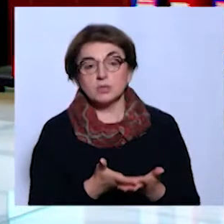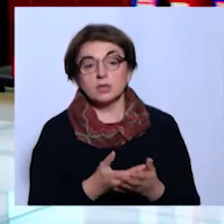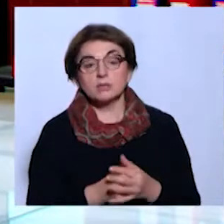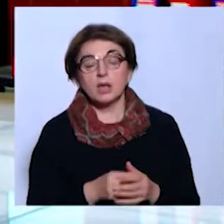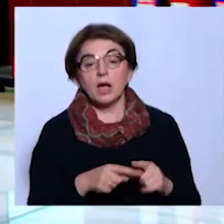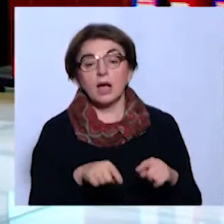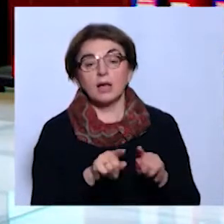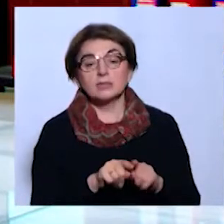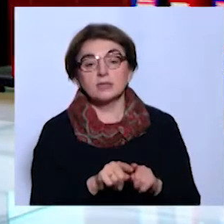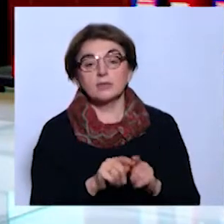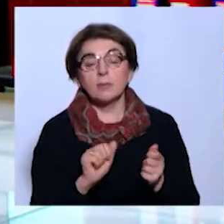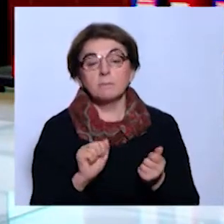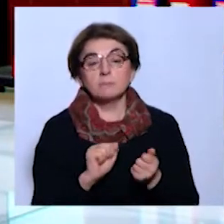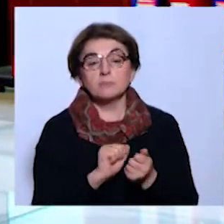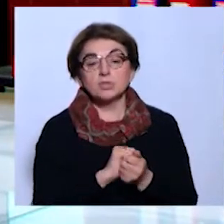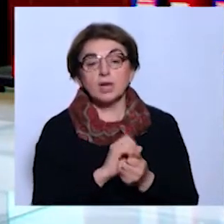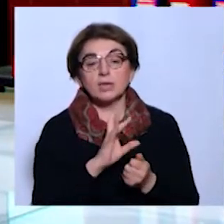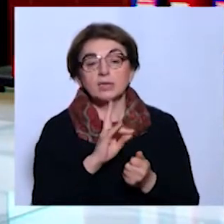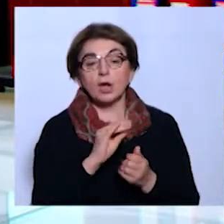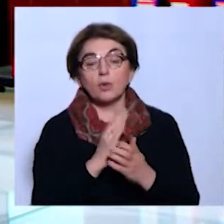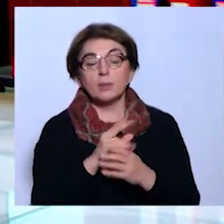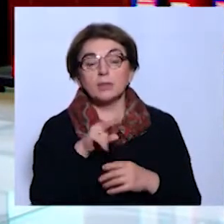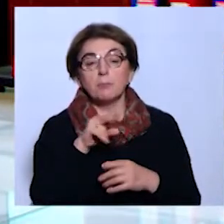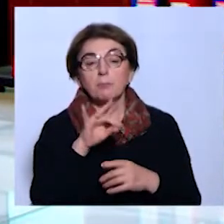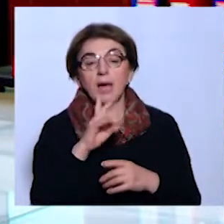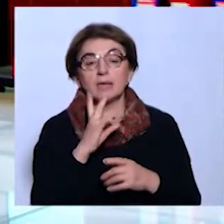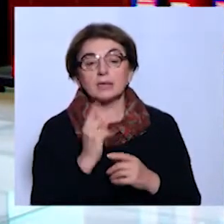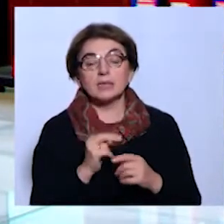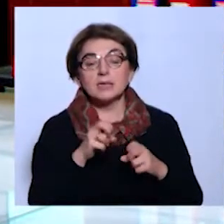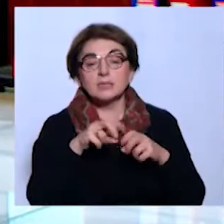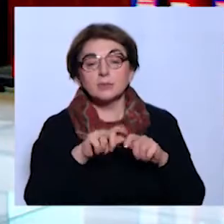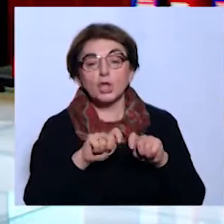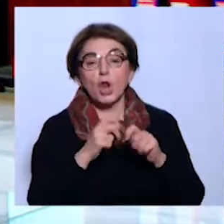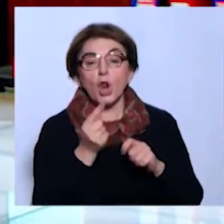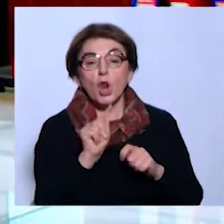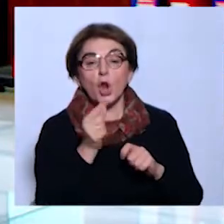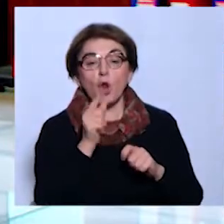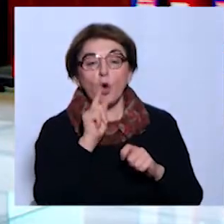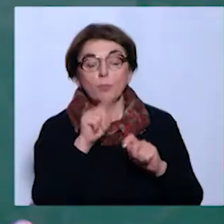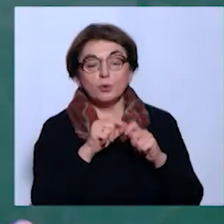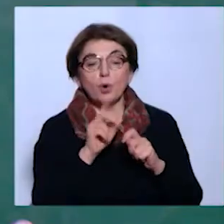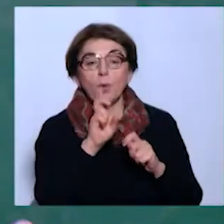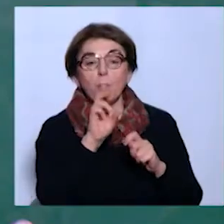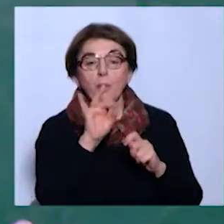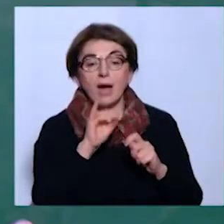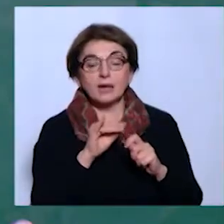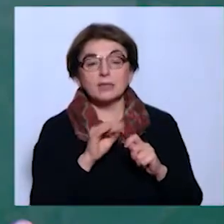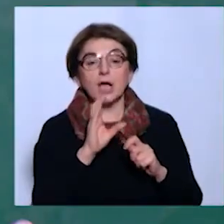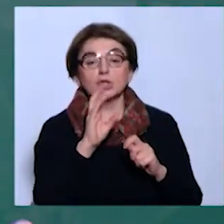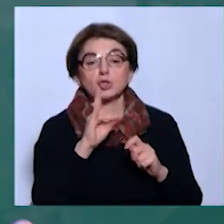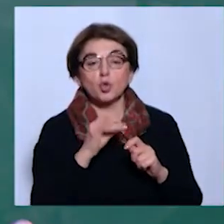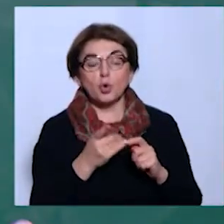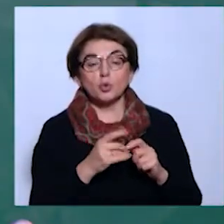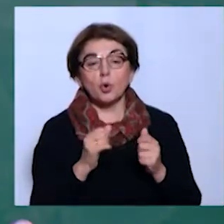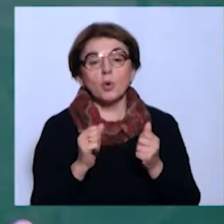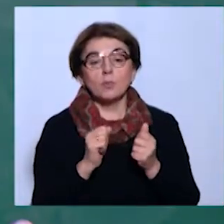ასევე მშრალი ნაყოფია პარკი. პარკი აქვს ლობიოს, სოიოს, ბარდას.